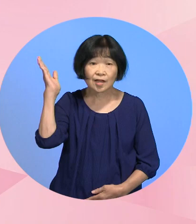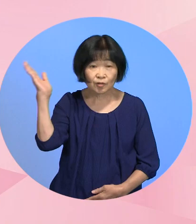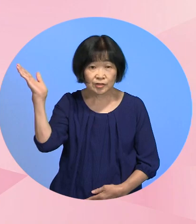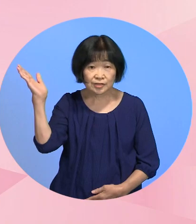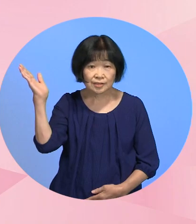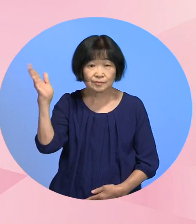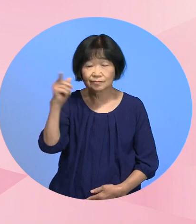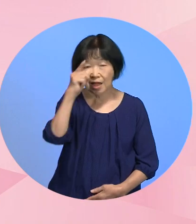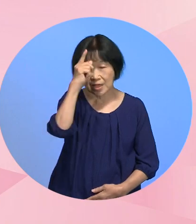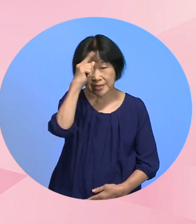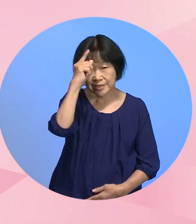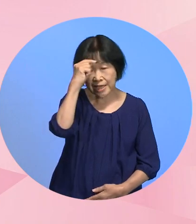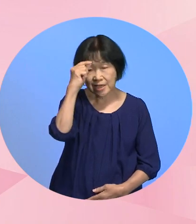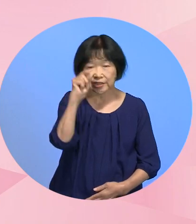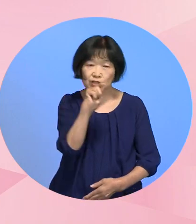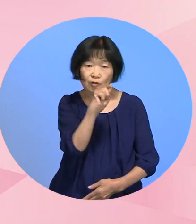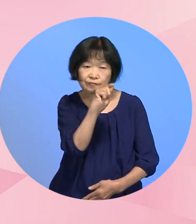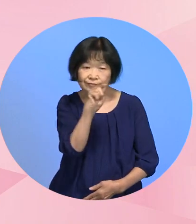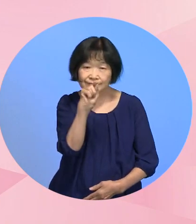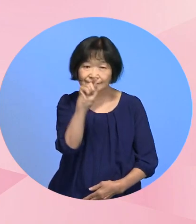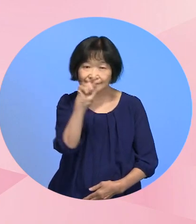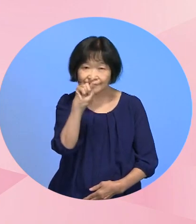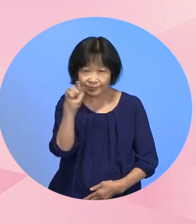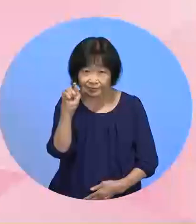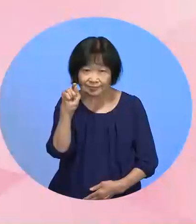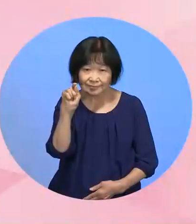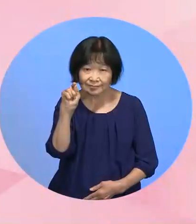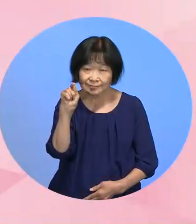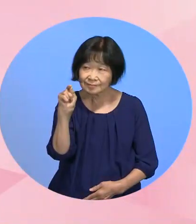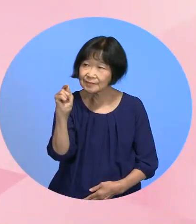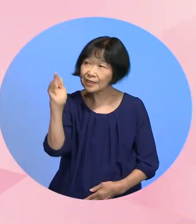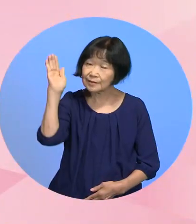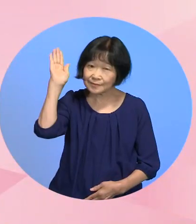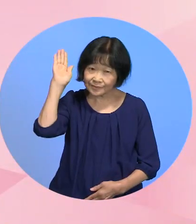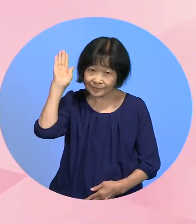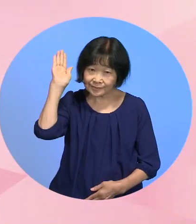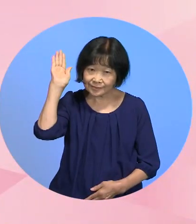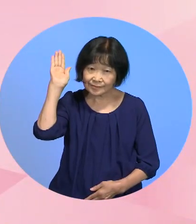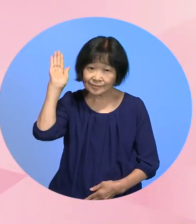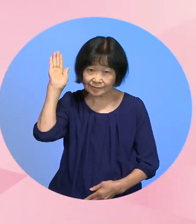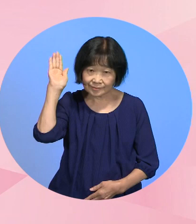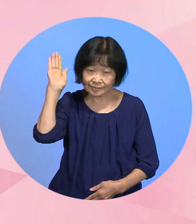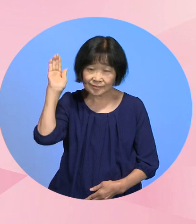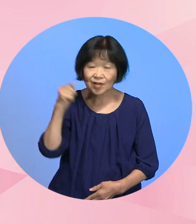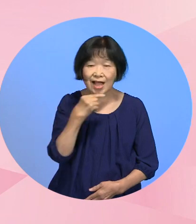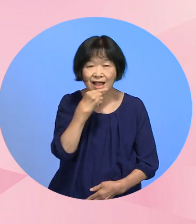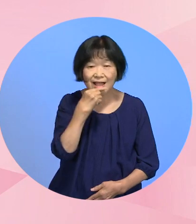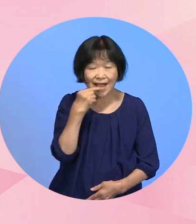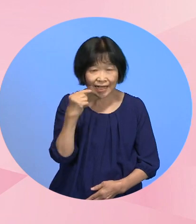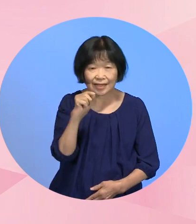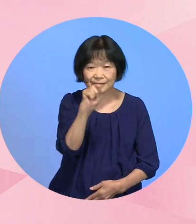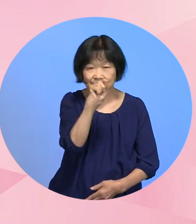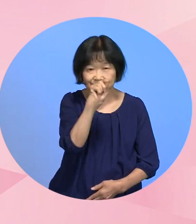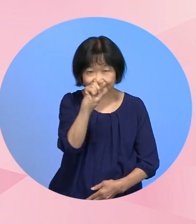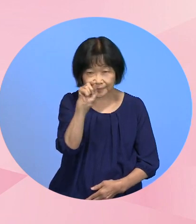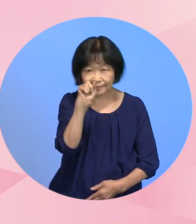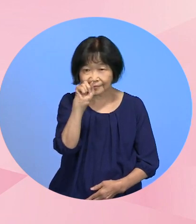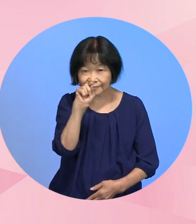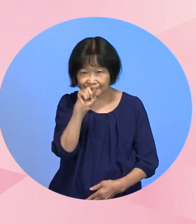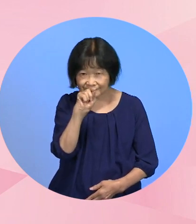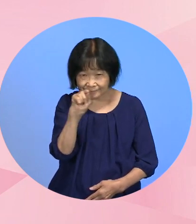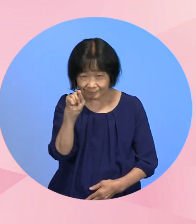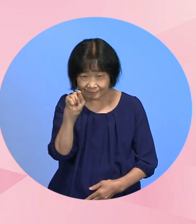ン、麺類などの主食を黄色、肉、魚、卵、大豆製品などの主菜を